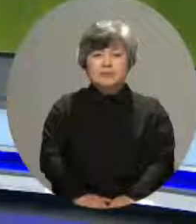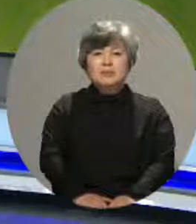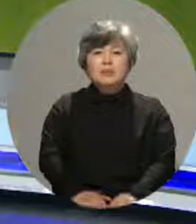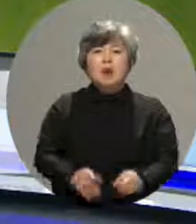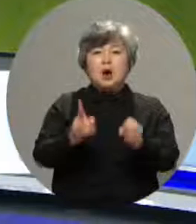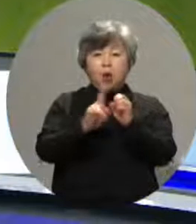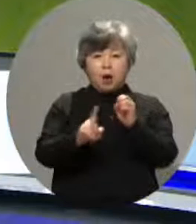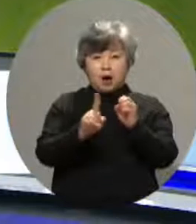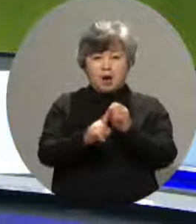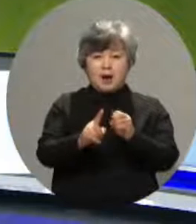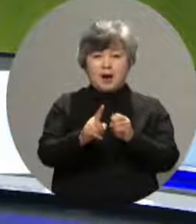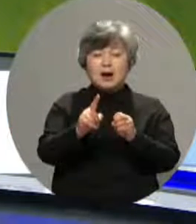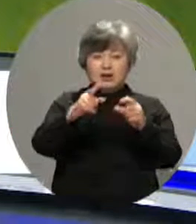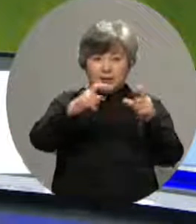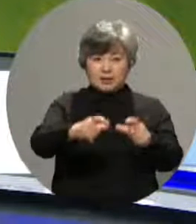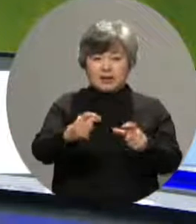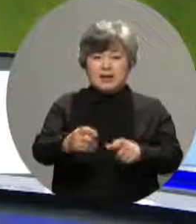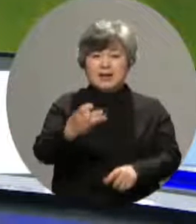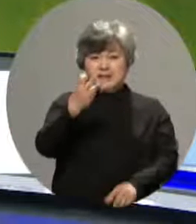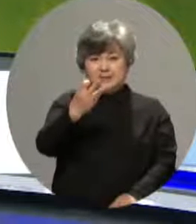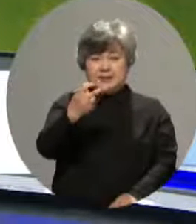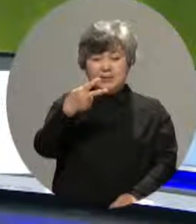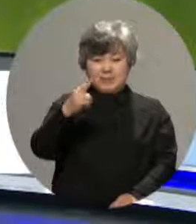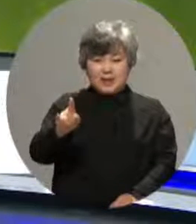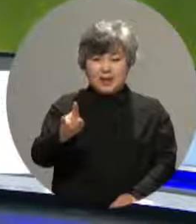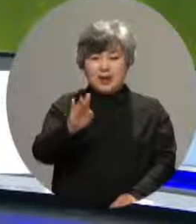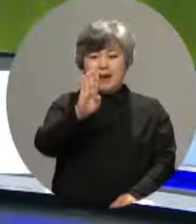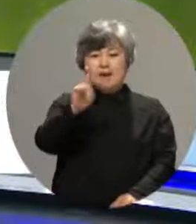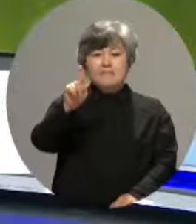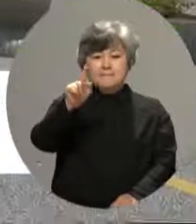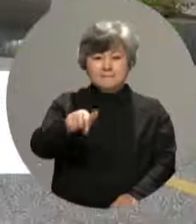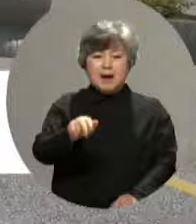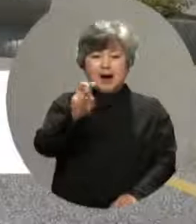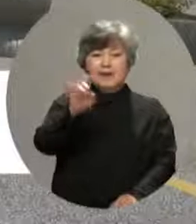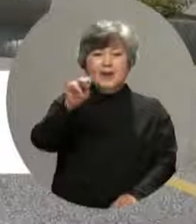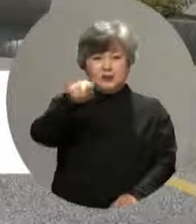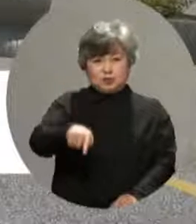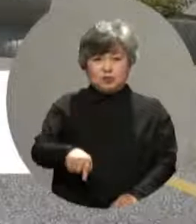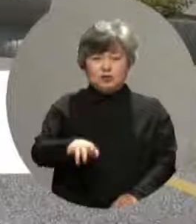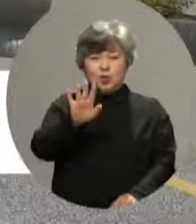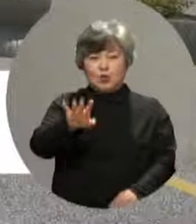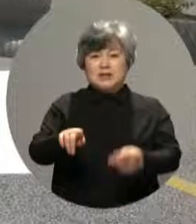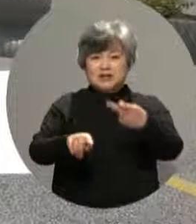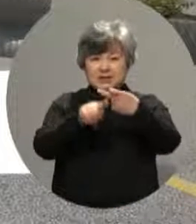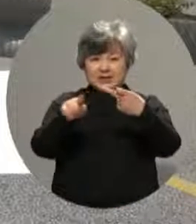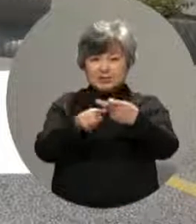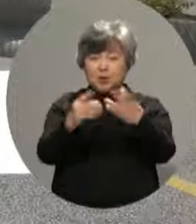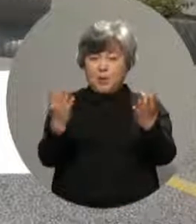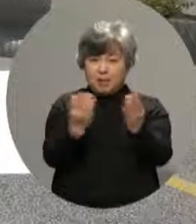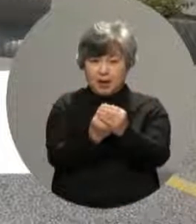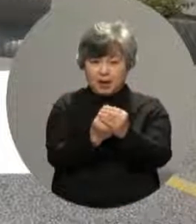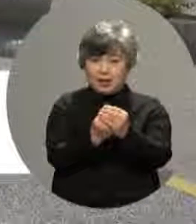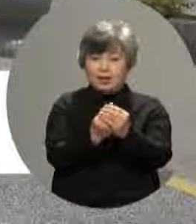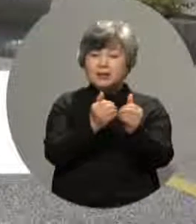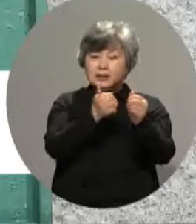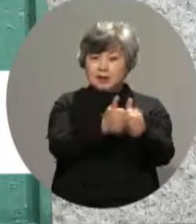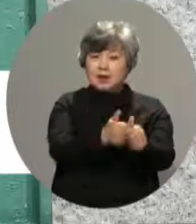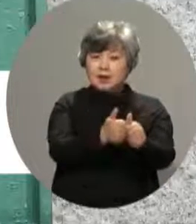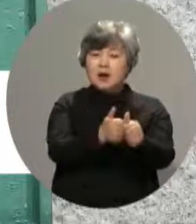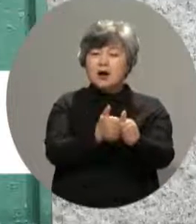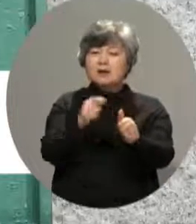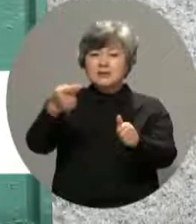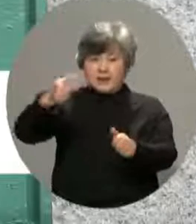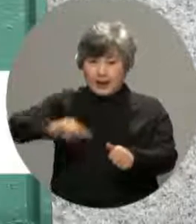웡 강 학원이 에서 13대 방 냉수 원광대 총장의 인기가 올해 12월 만료됨에 따라 후임자를